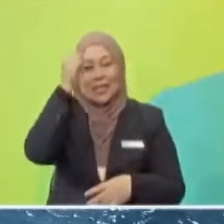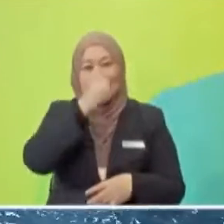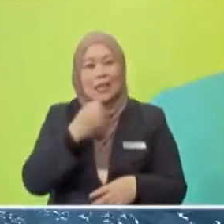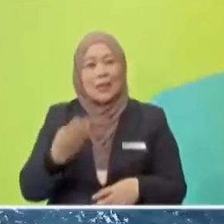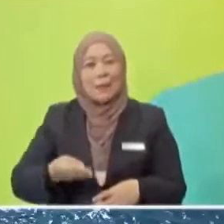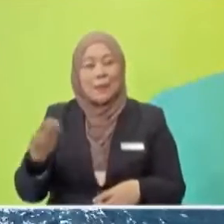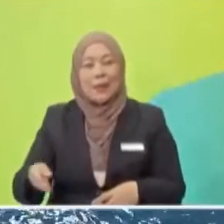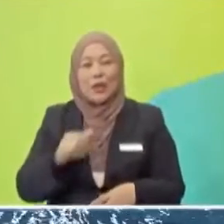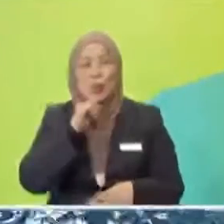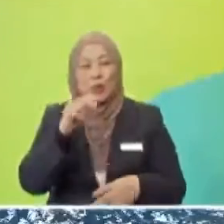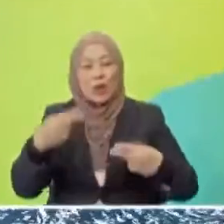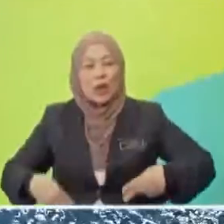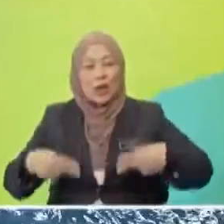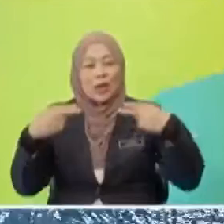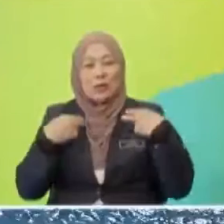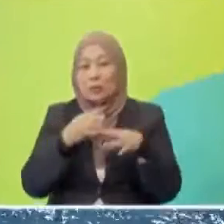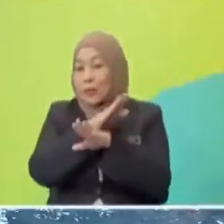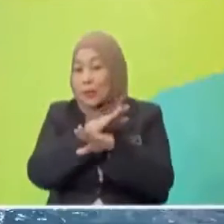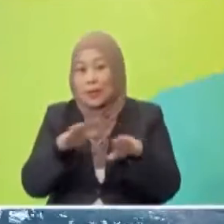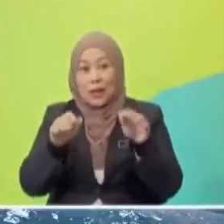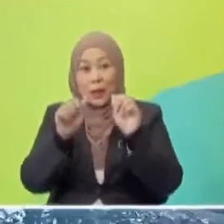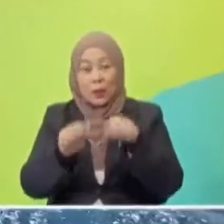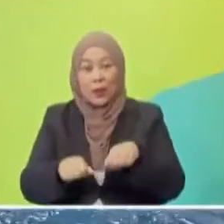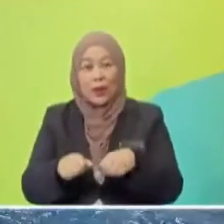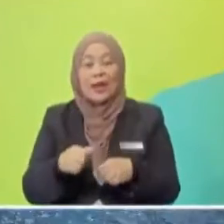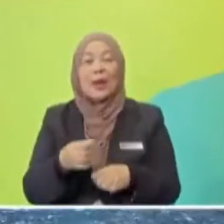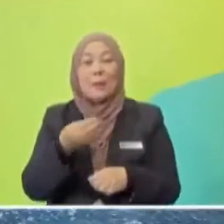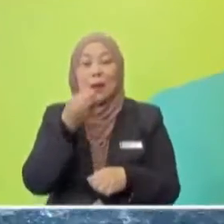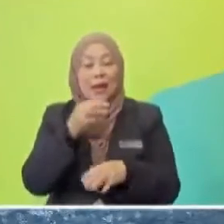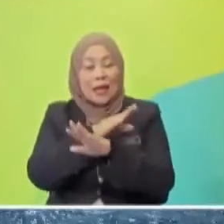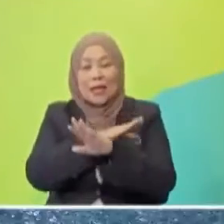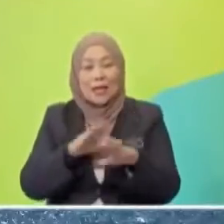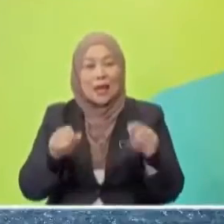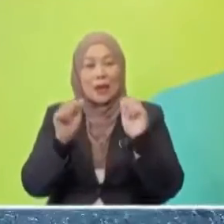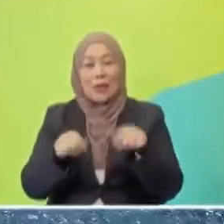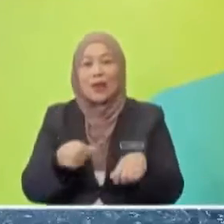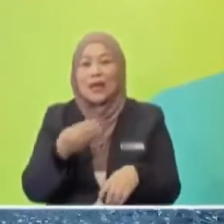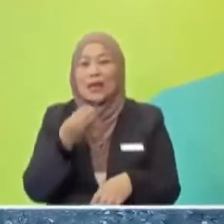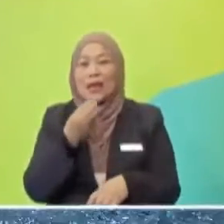dan minum nah robot baca tidak ada kalau dimakan